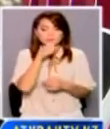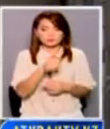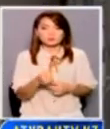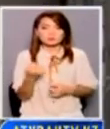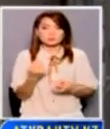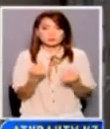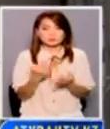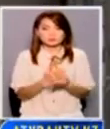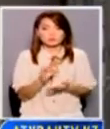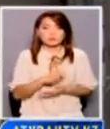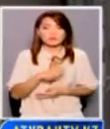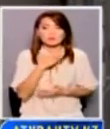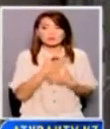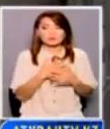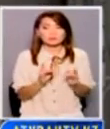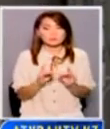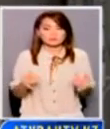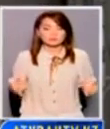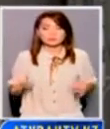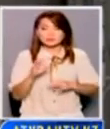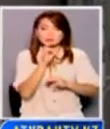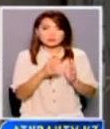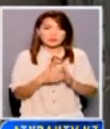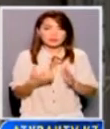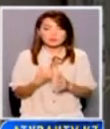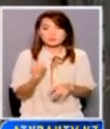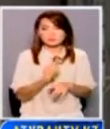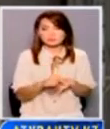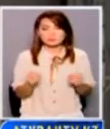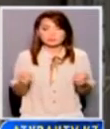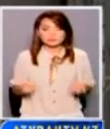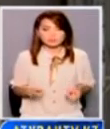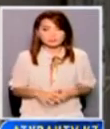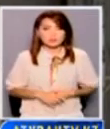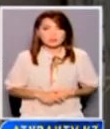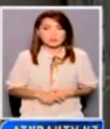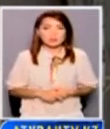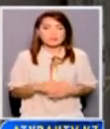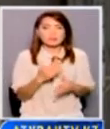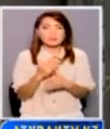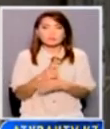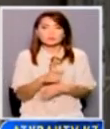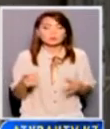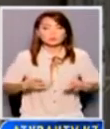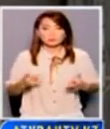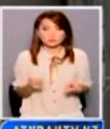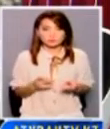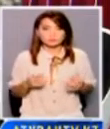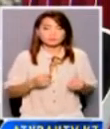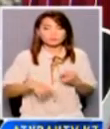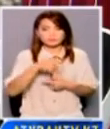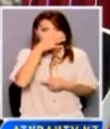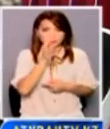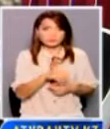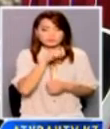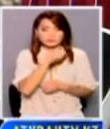қосылды. Атыраулық белсендінің айтуынша дәрі дефицитін жеңу үшін атымтай азаматтардың көмегі ауадай қажет. Кәсіпкерлер